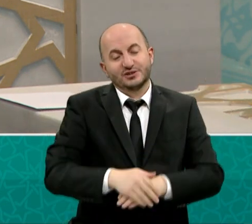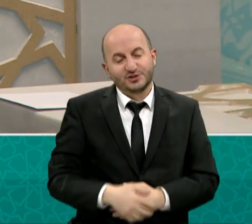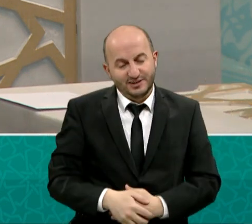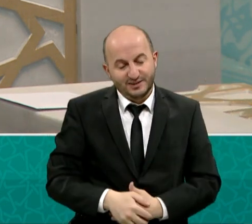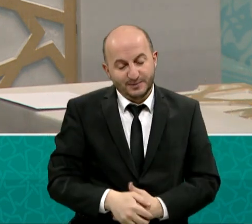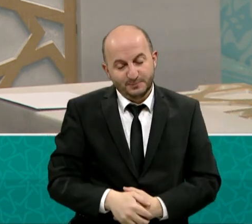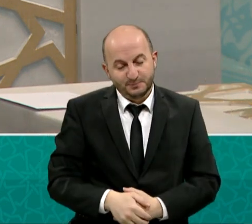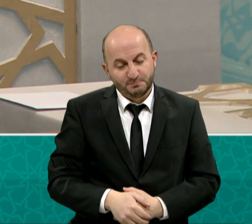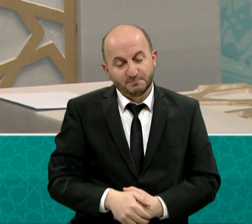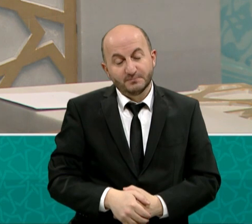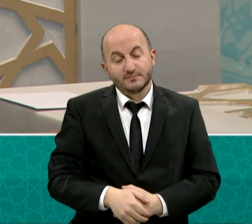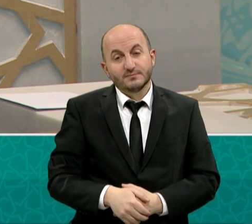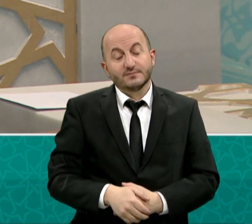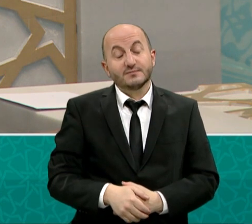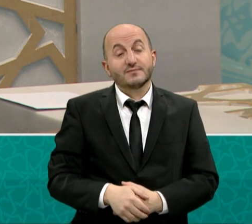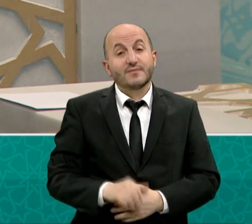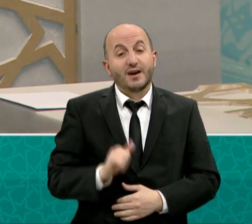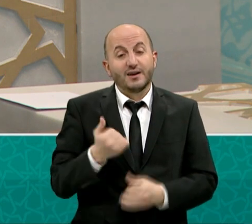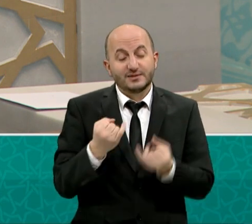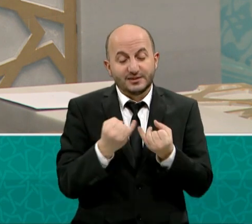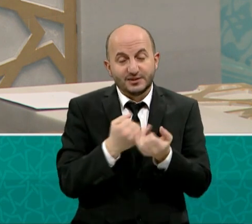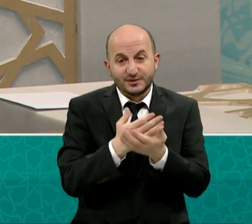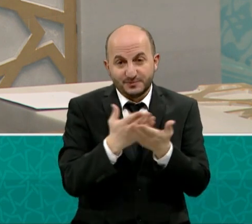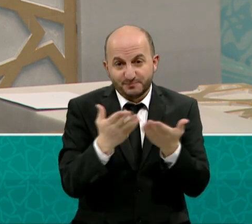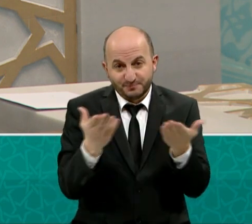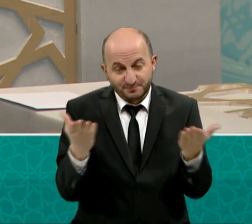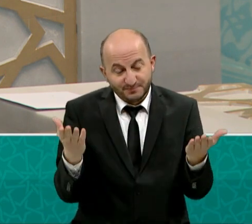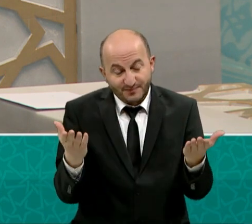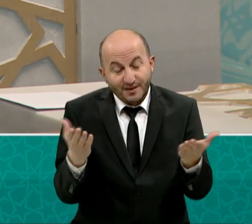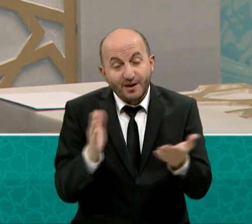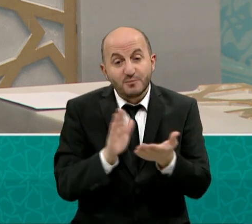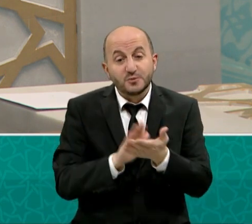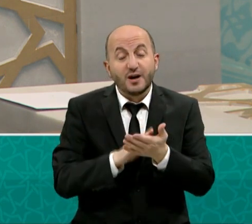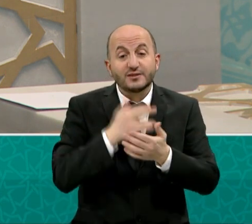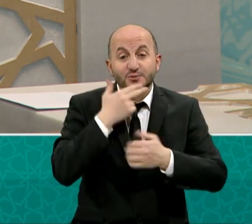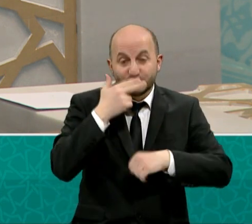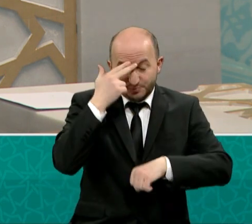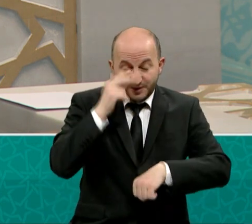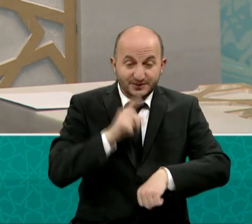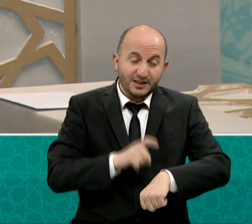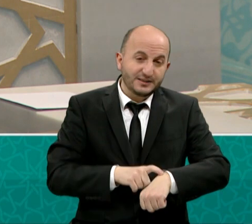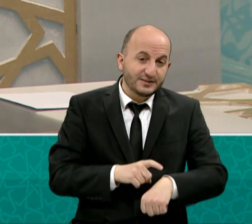inşallah. Değerli kardeşlerim, mübarek Cuma saatinde